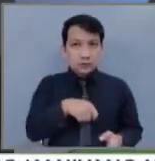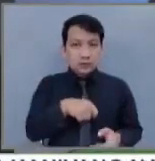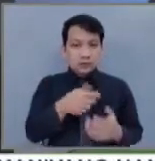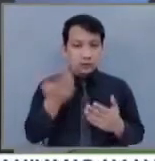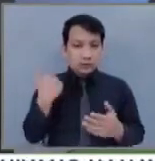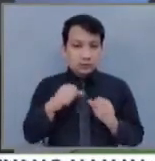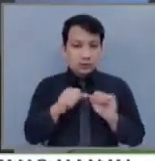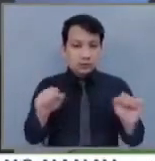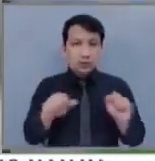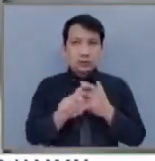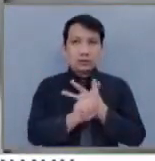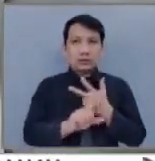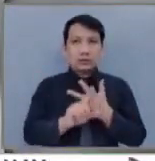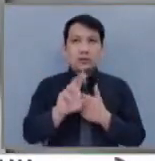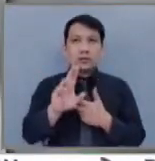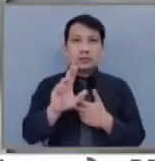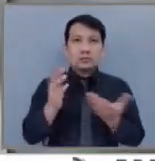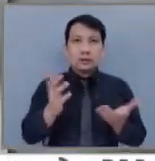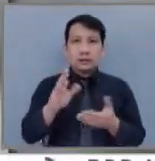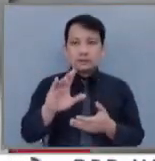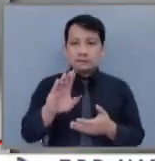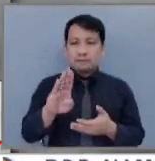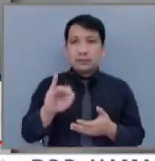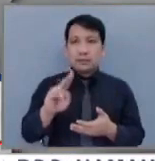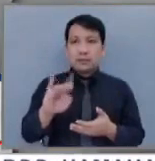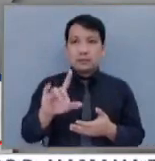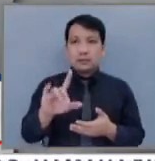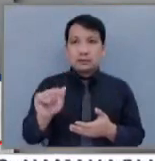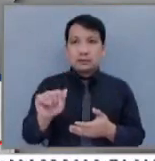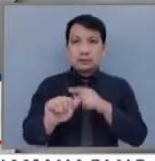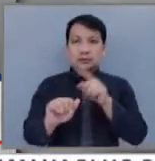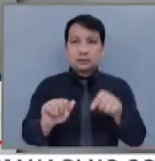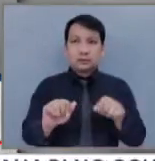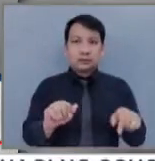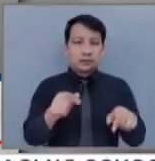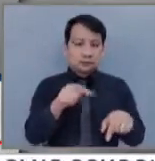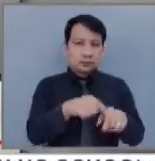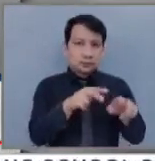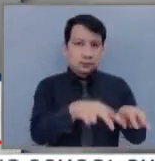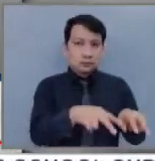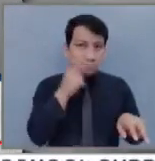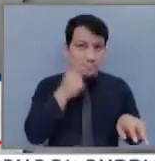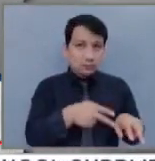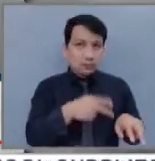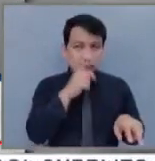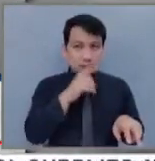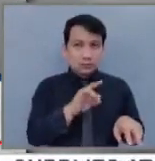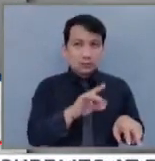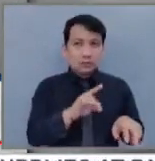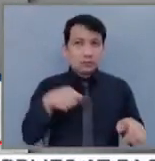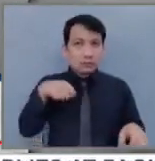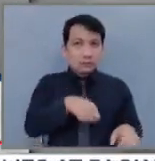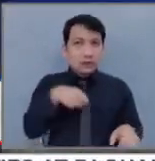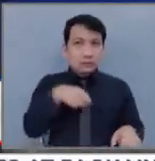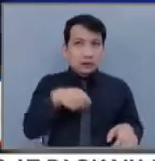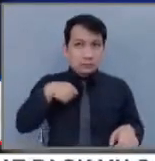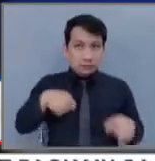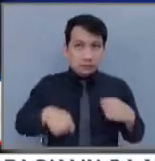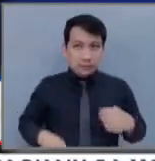Laguna. Natagpuan ang biktimang si Jonah Flor Gura sa loob ng kanilang bahay, natadtad ng saksak sa